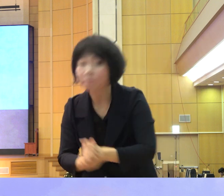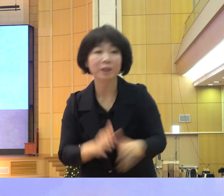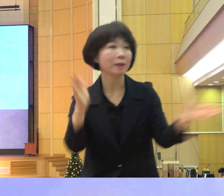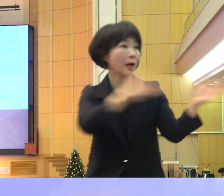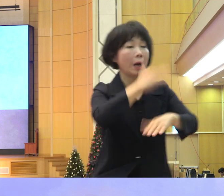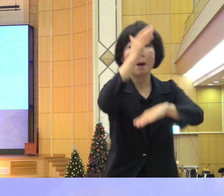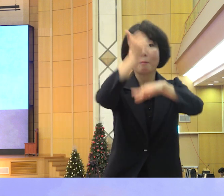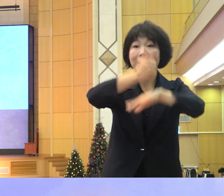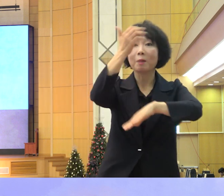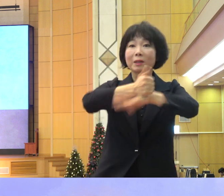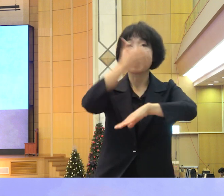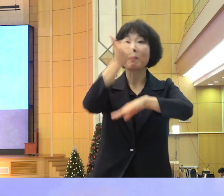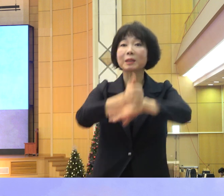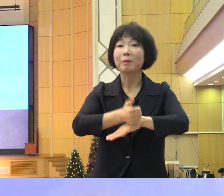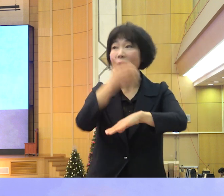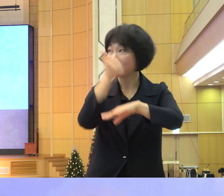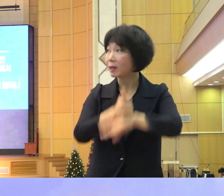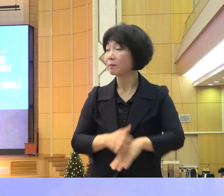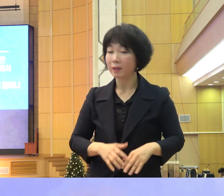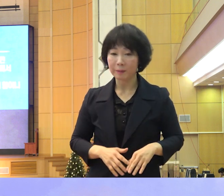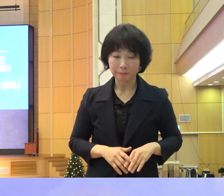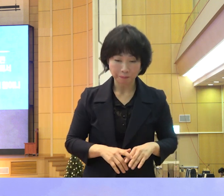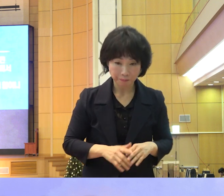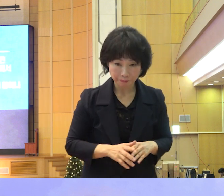마지막으로 디모데전서 3장 15절 마치겠습니다.